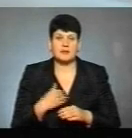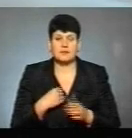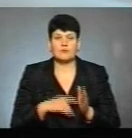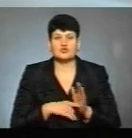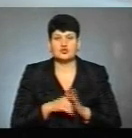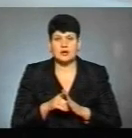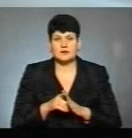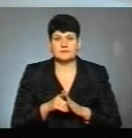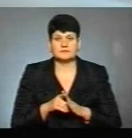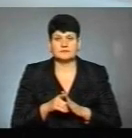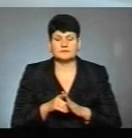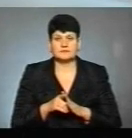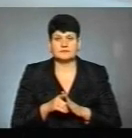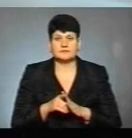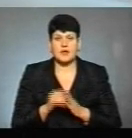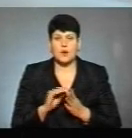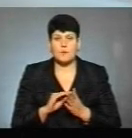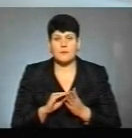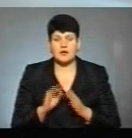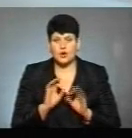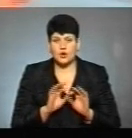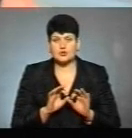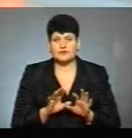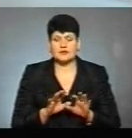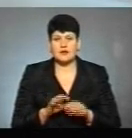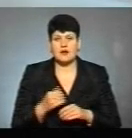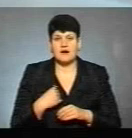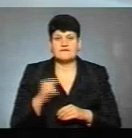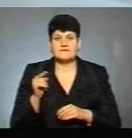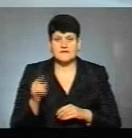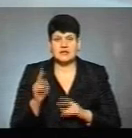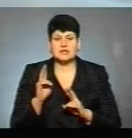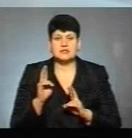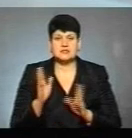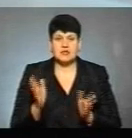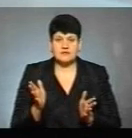почали то описувати, що як, ну, а він не знав